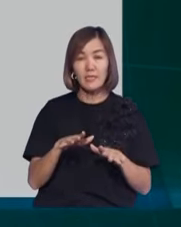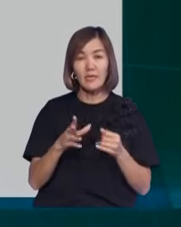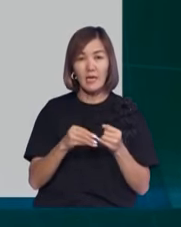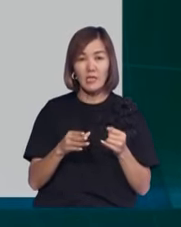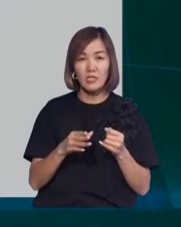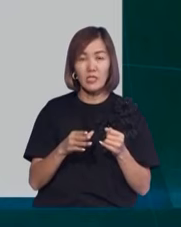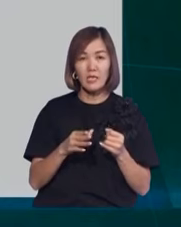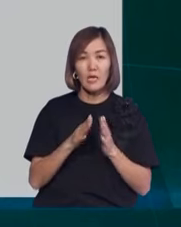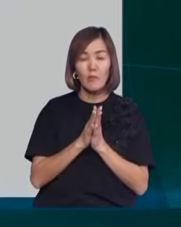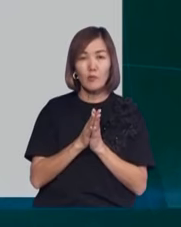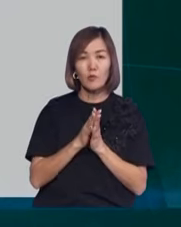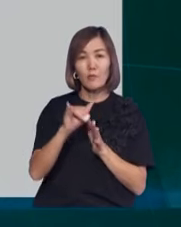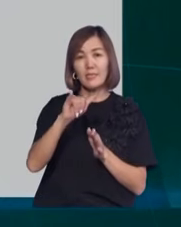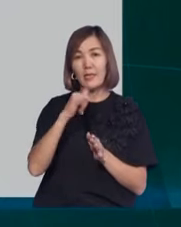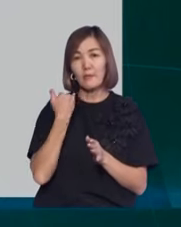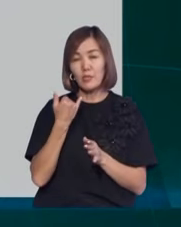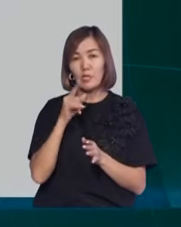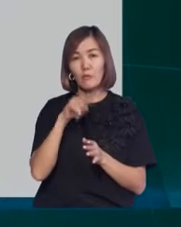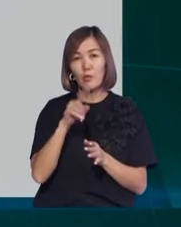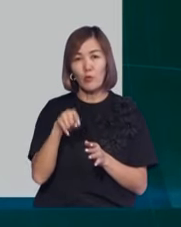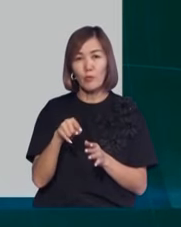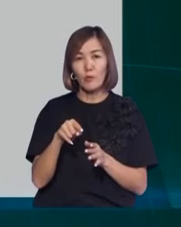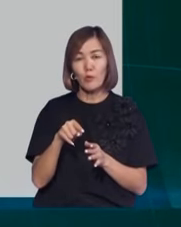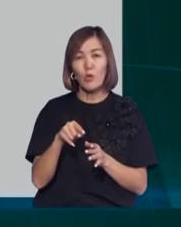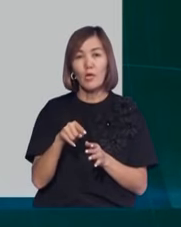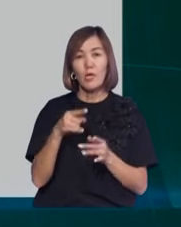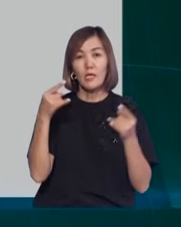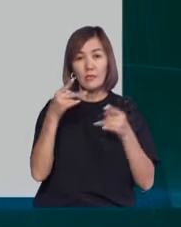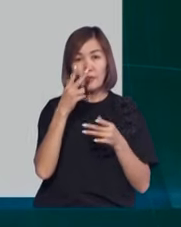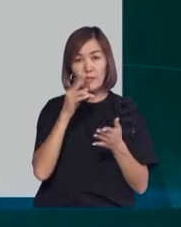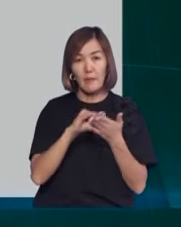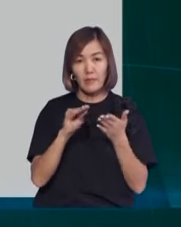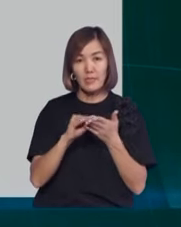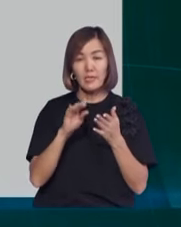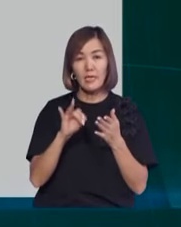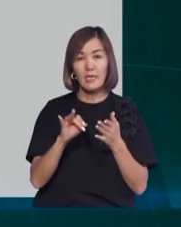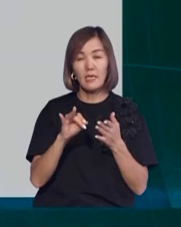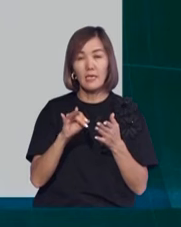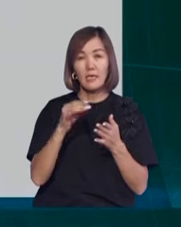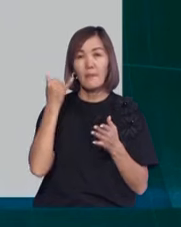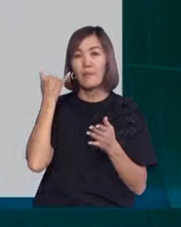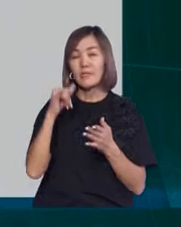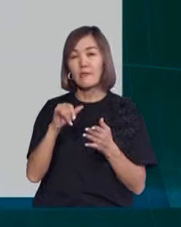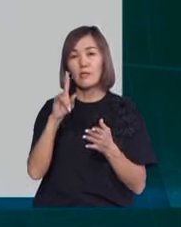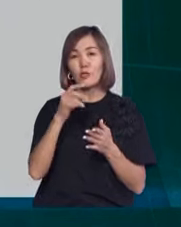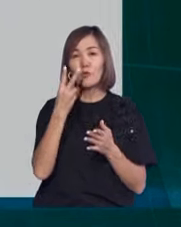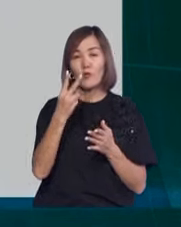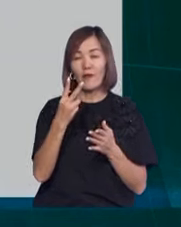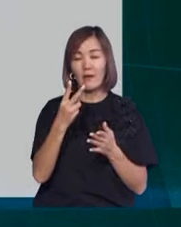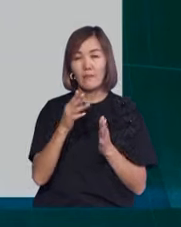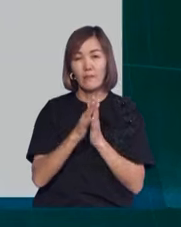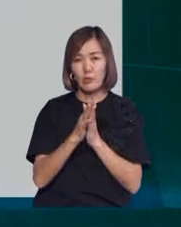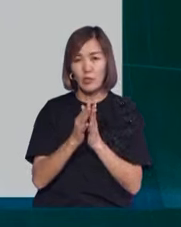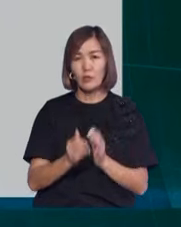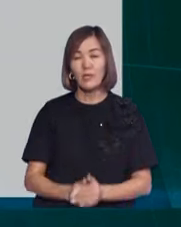Абсадыра Уракбаева, просьба сообщить по номеру телефона 8 705 871 2949